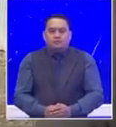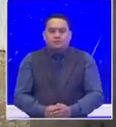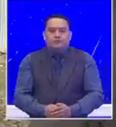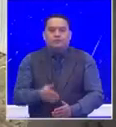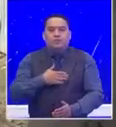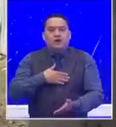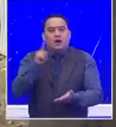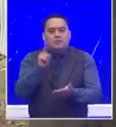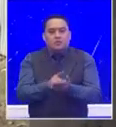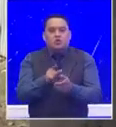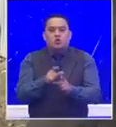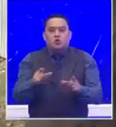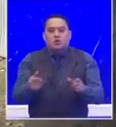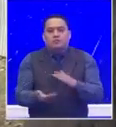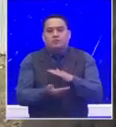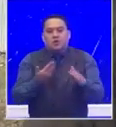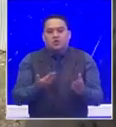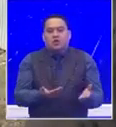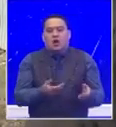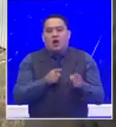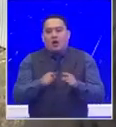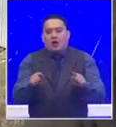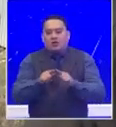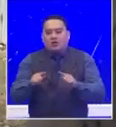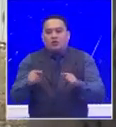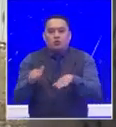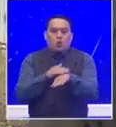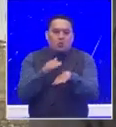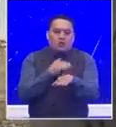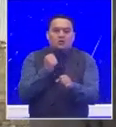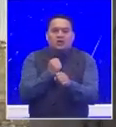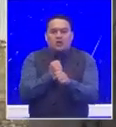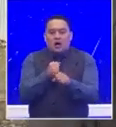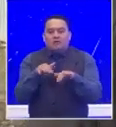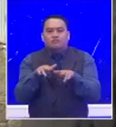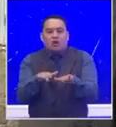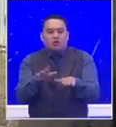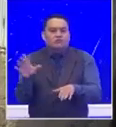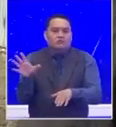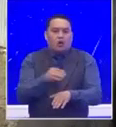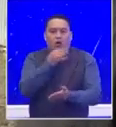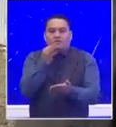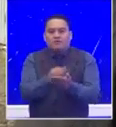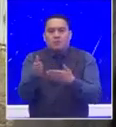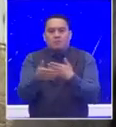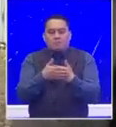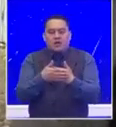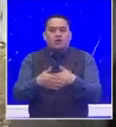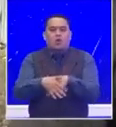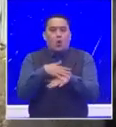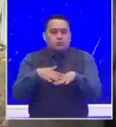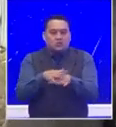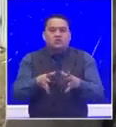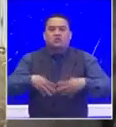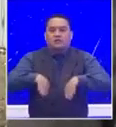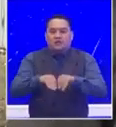Мы должны призывать людей к милосердию. Необходимо агитировать, совершать добрые дела. Ведь если каждый будет чувствовать свою персональную ответственность перед социумом, то мне кажется,